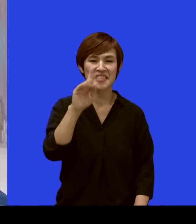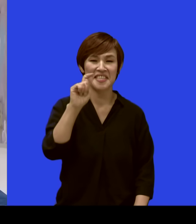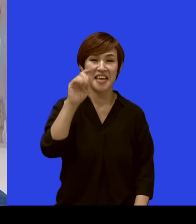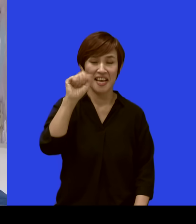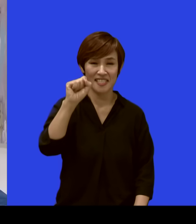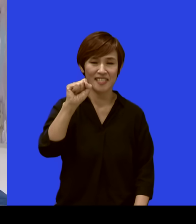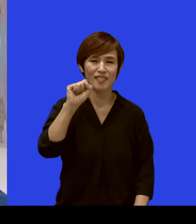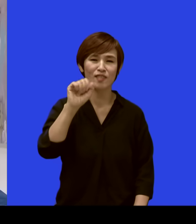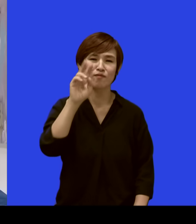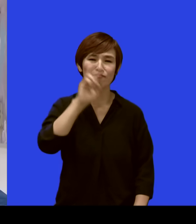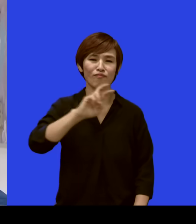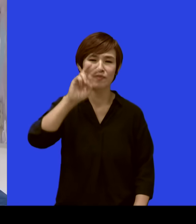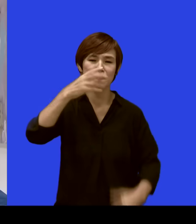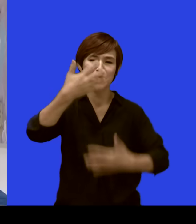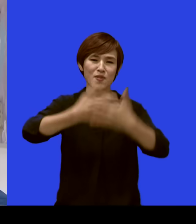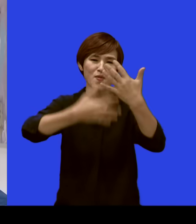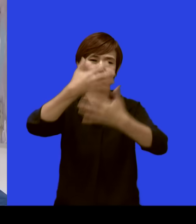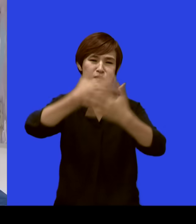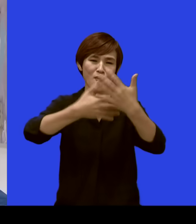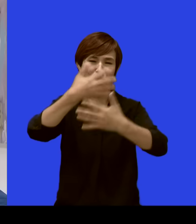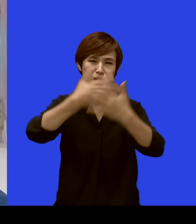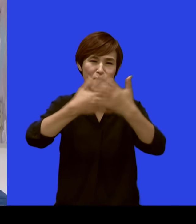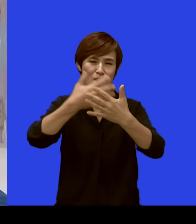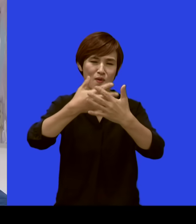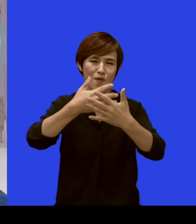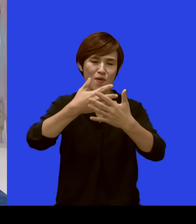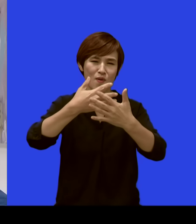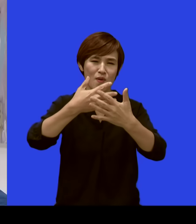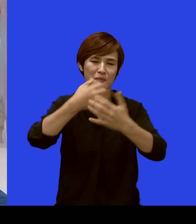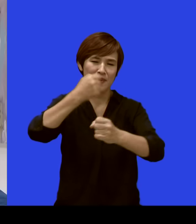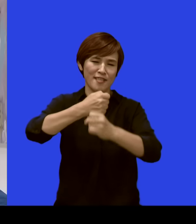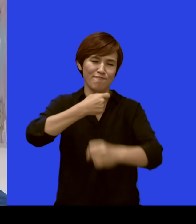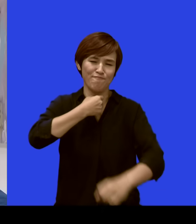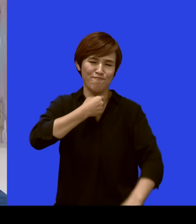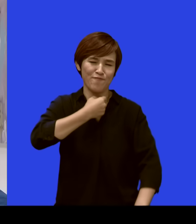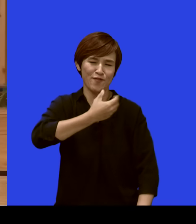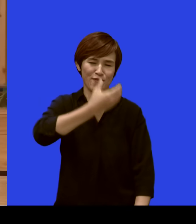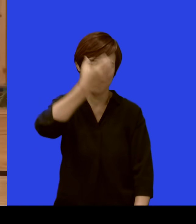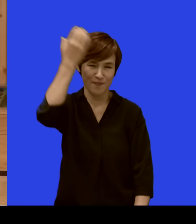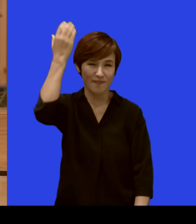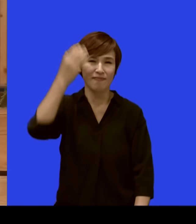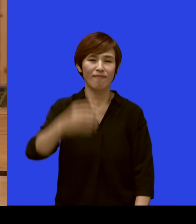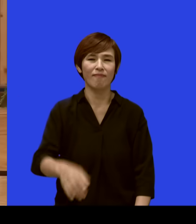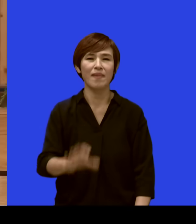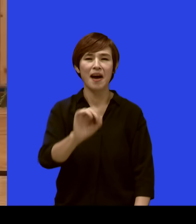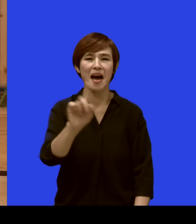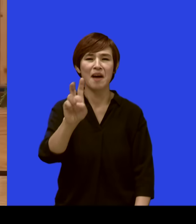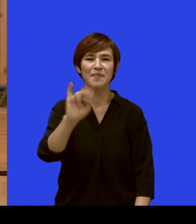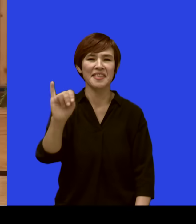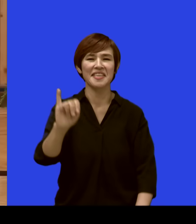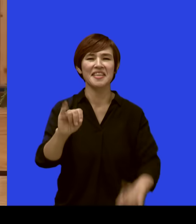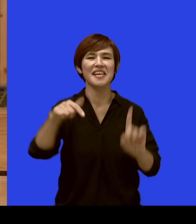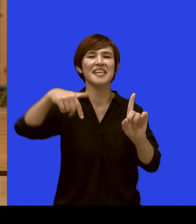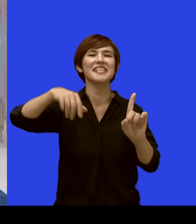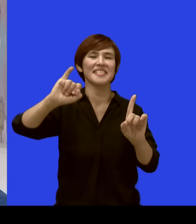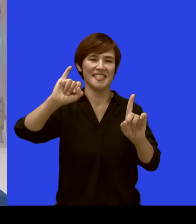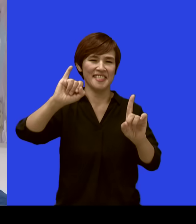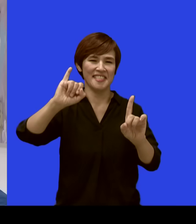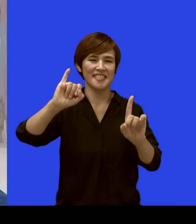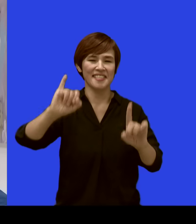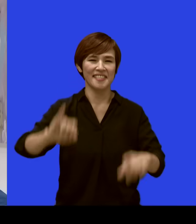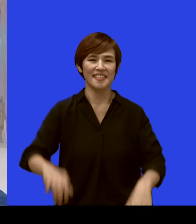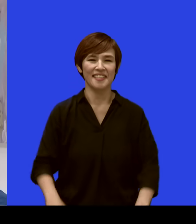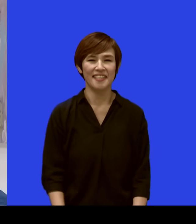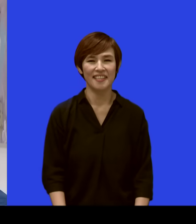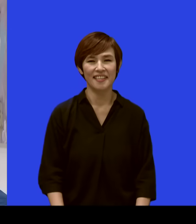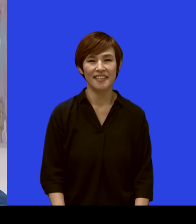방탄소년단의 뮤직비디오를 끄는 게 중학교 때부터 이제 꿈이었어요. 그래서 아미 일기로 돌아가서 방탄을 숭배합니다. 정말. 거기 종교죠.